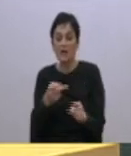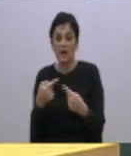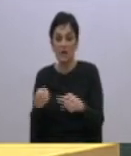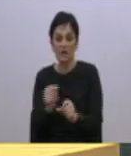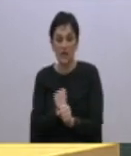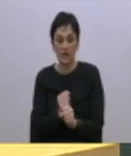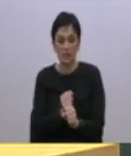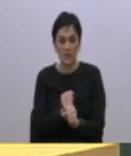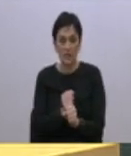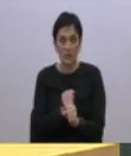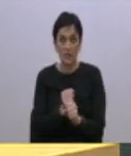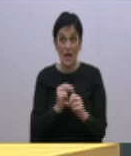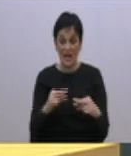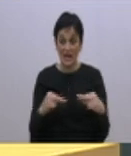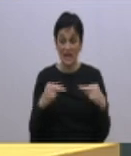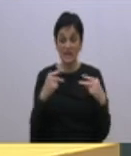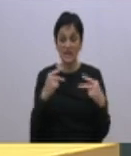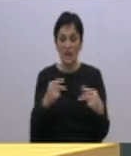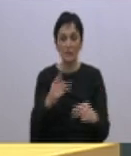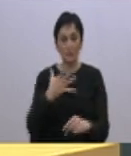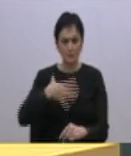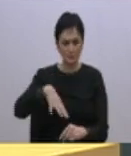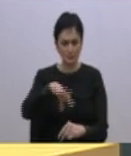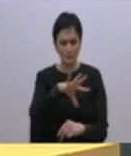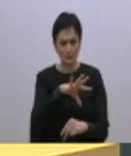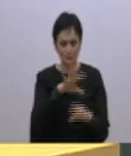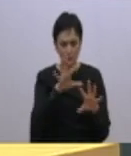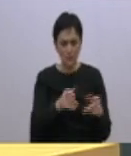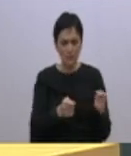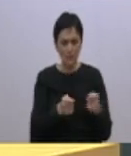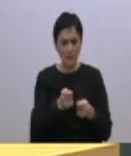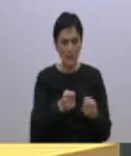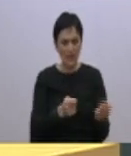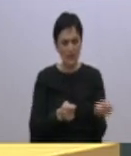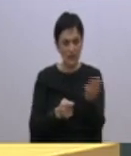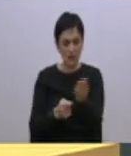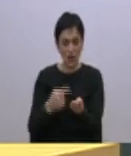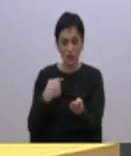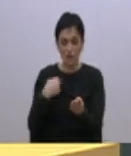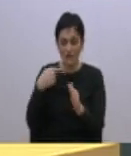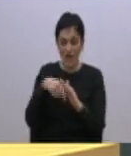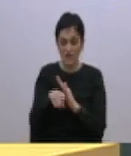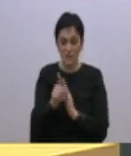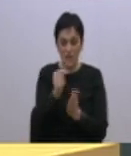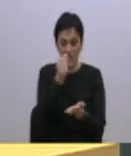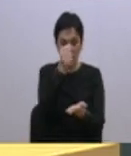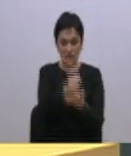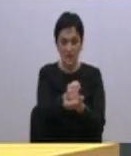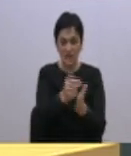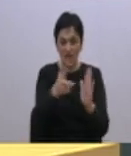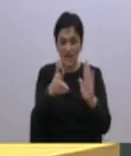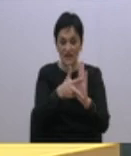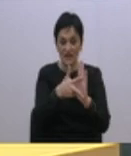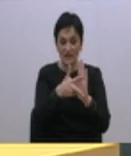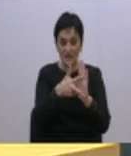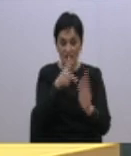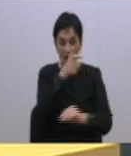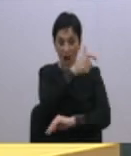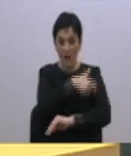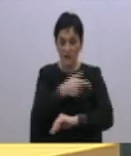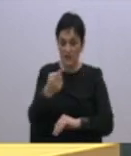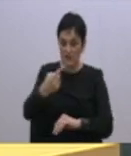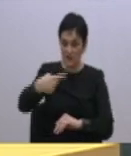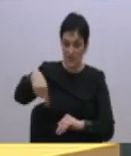იმისა რომ საქართველოს პრეზიდენტის მიერ წარმოდგენილ ჩვენს მიერ დამტკიცებულ რვა წევრის მიერ